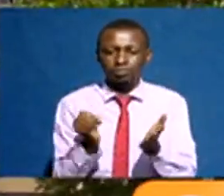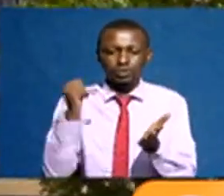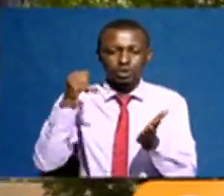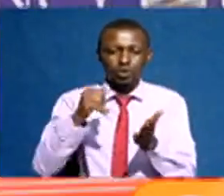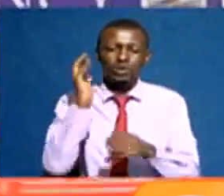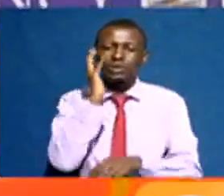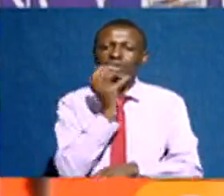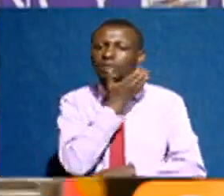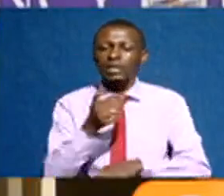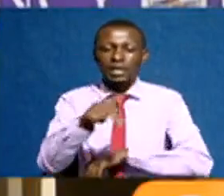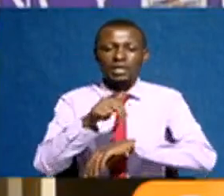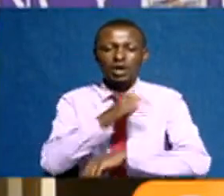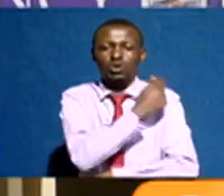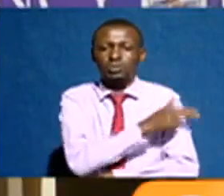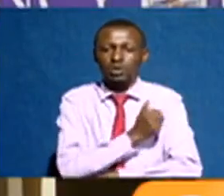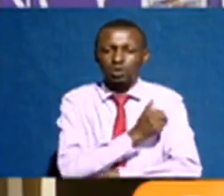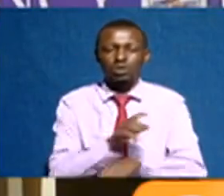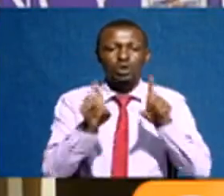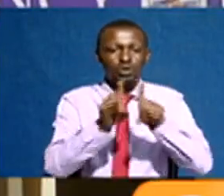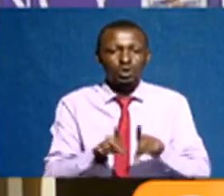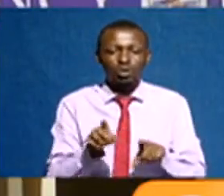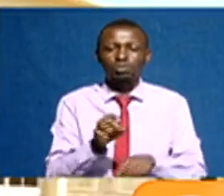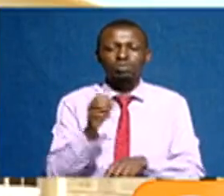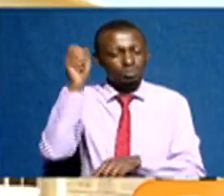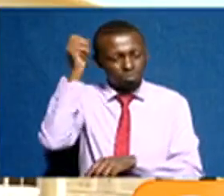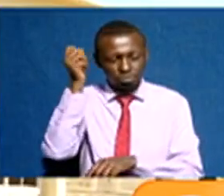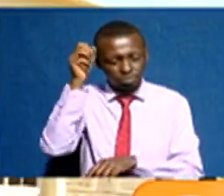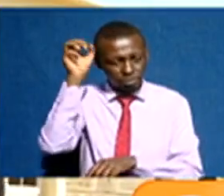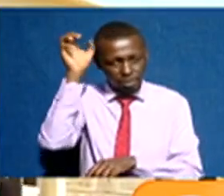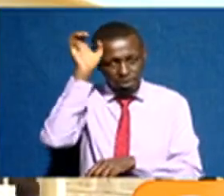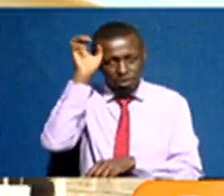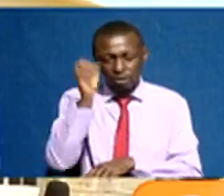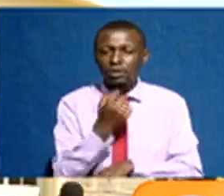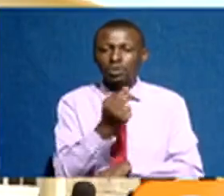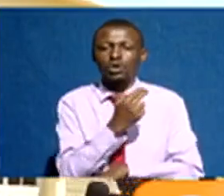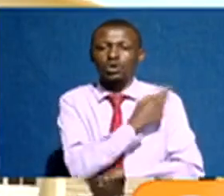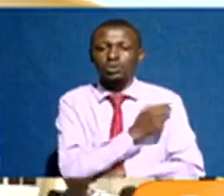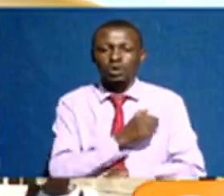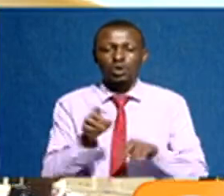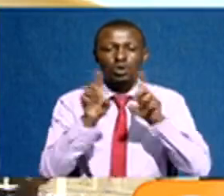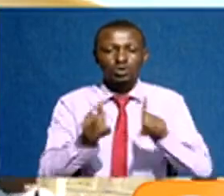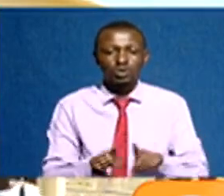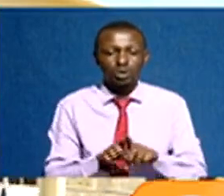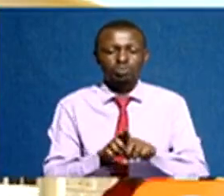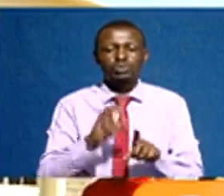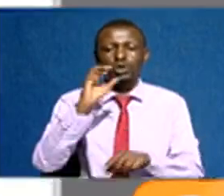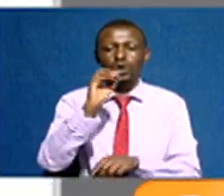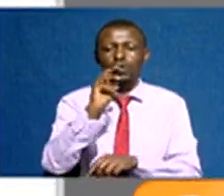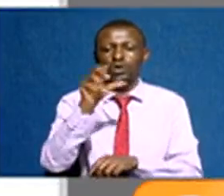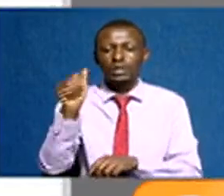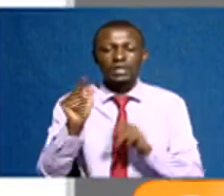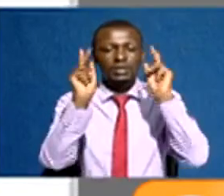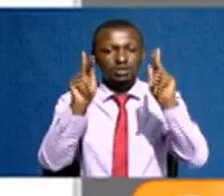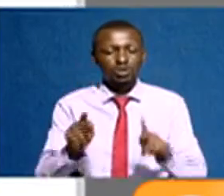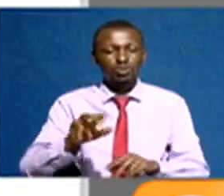kita ya kenyatta ya rufaa ya moi jij eldoret na jar mogi odinga odinga katika kati ya kisumu wame waia